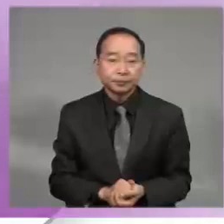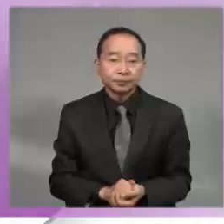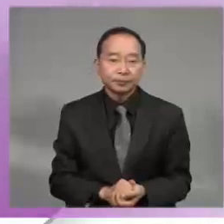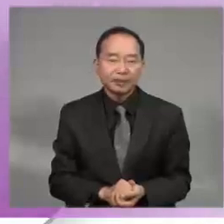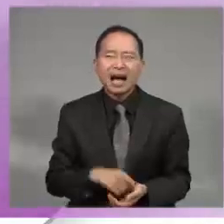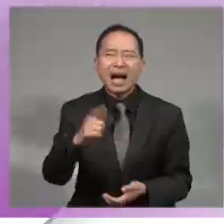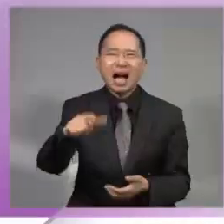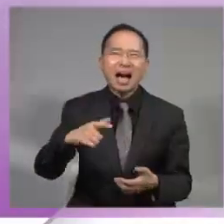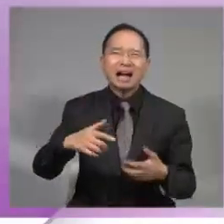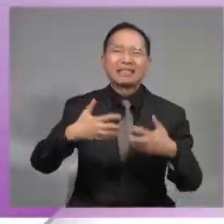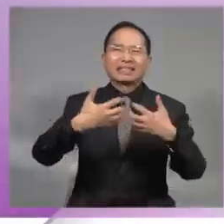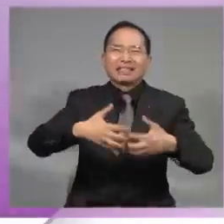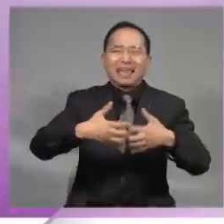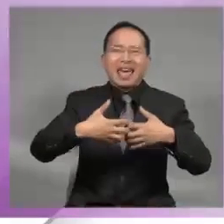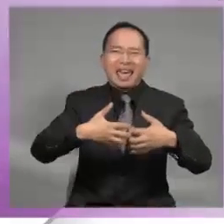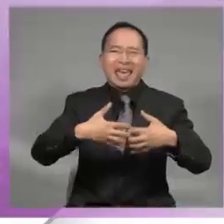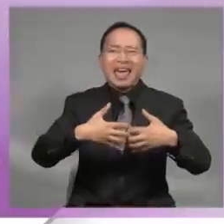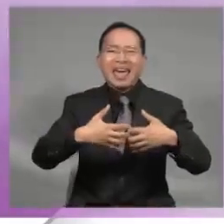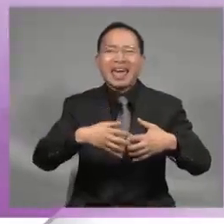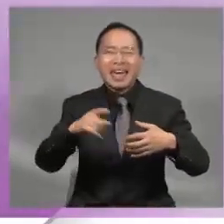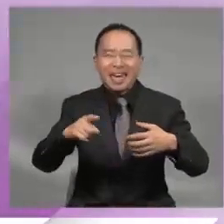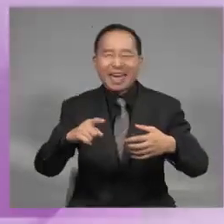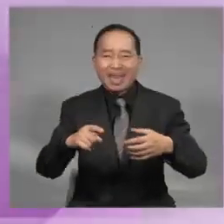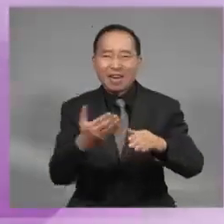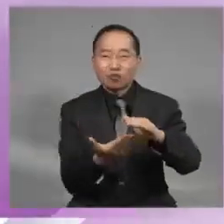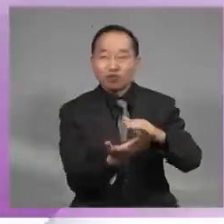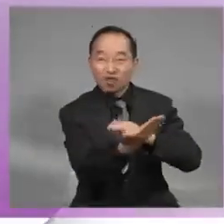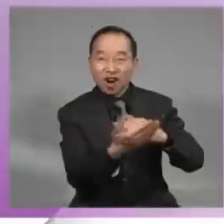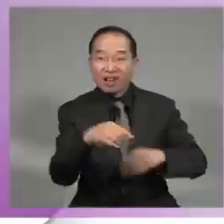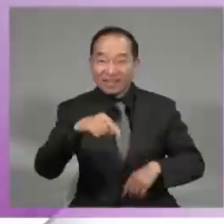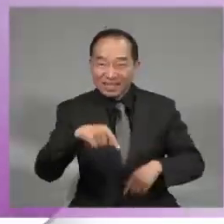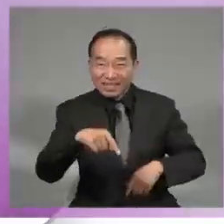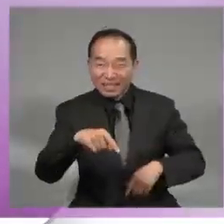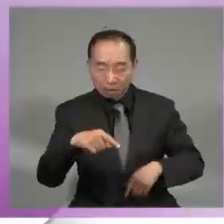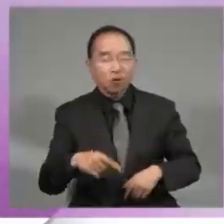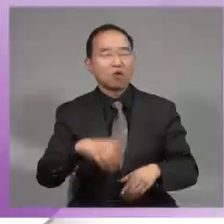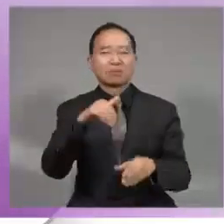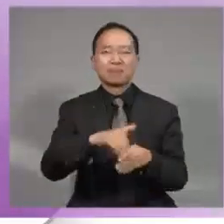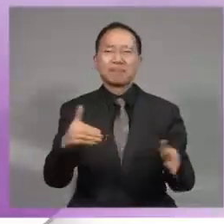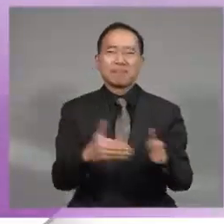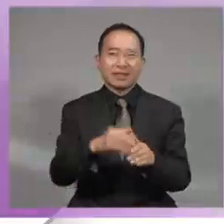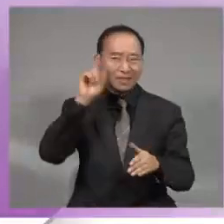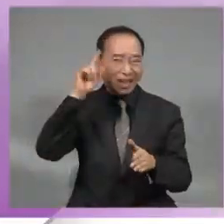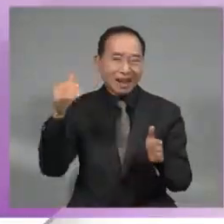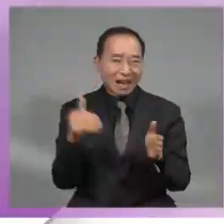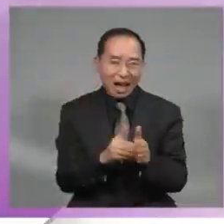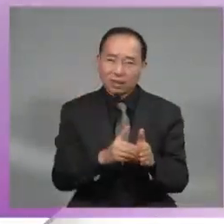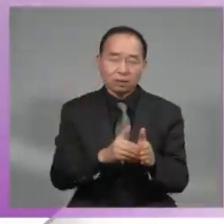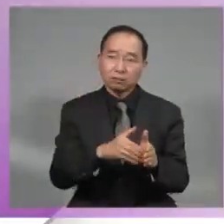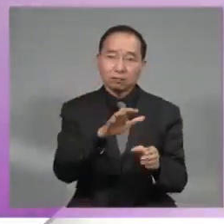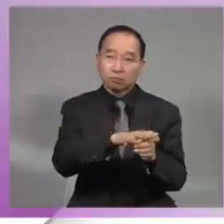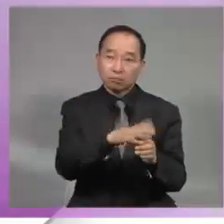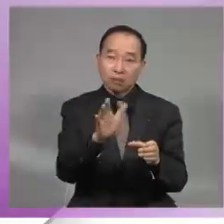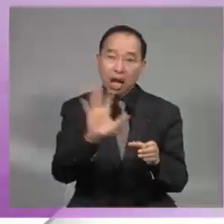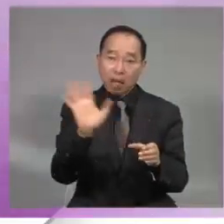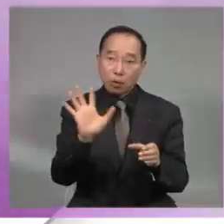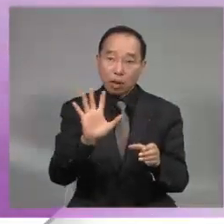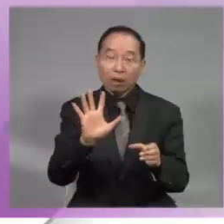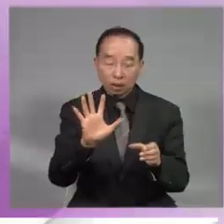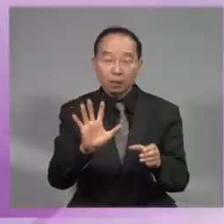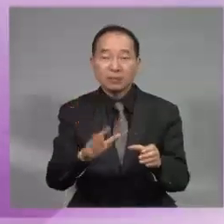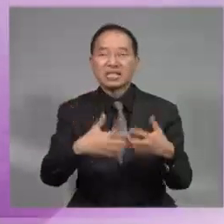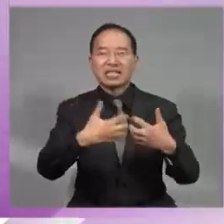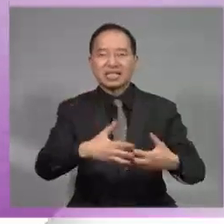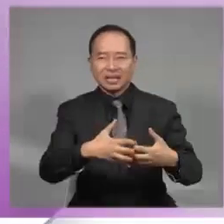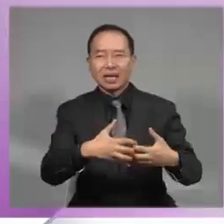아, 저곳에도 다 스티커를 네, 붙이는군요. 이제. 오늘 투표가 마감됐고 내일까지 또 절대로 이게 작동이 되면 안 되니까요. 그렇죠.